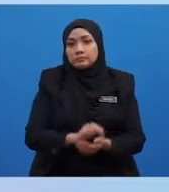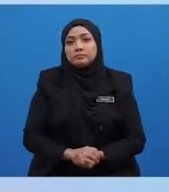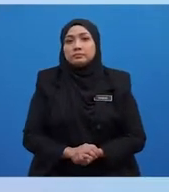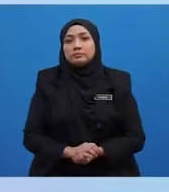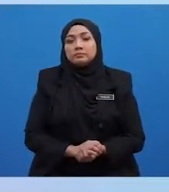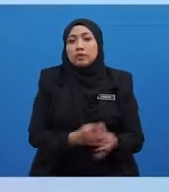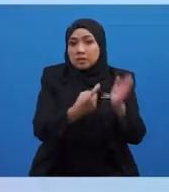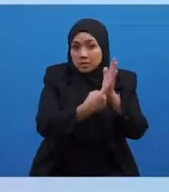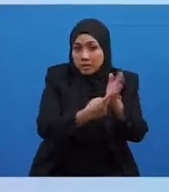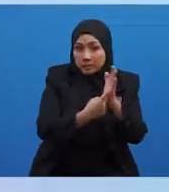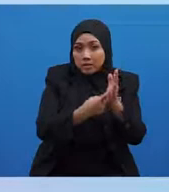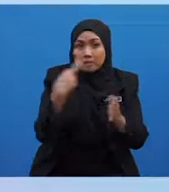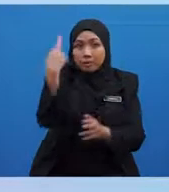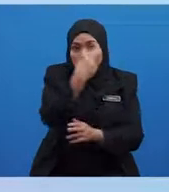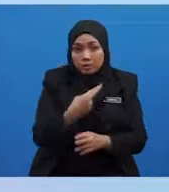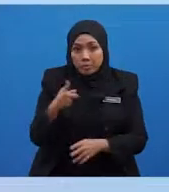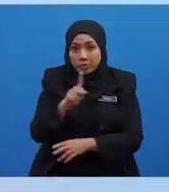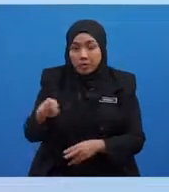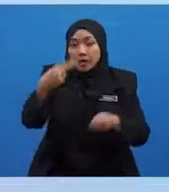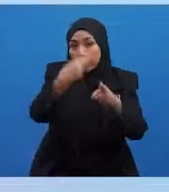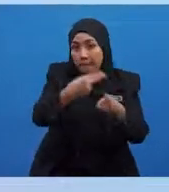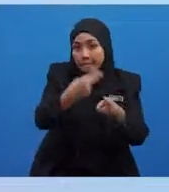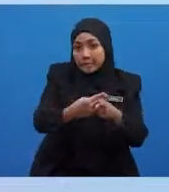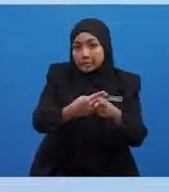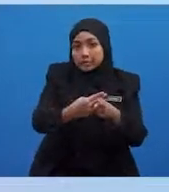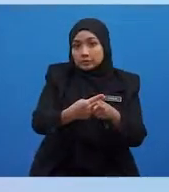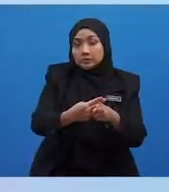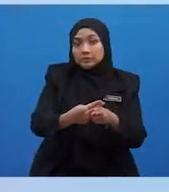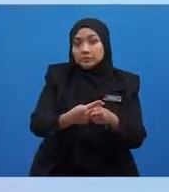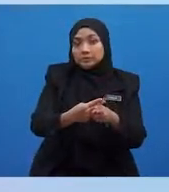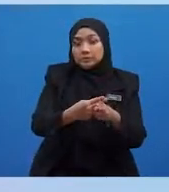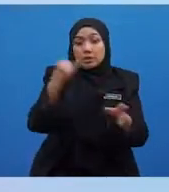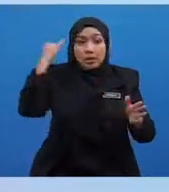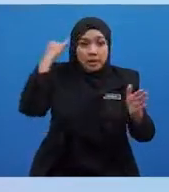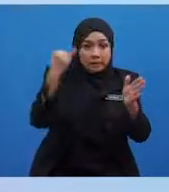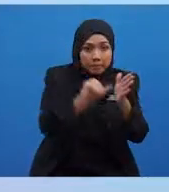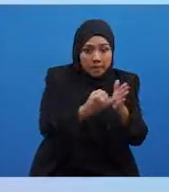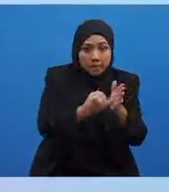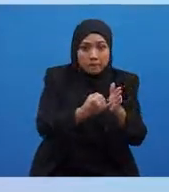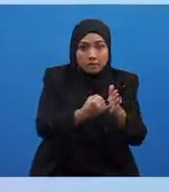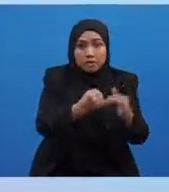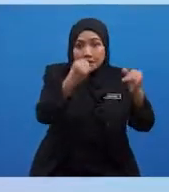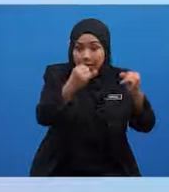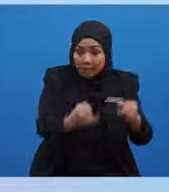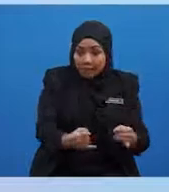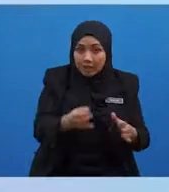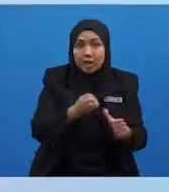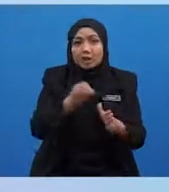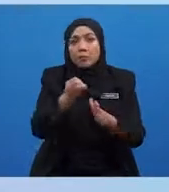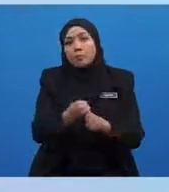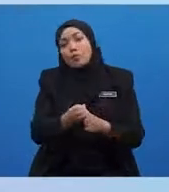Jenama merupakan nama, terma, imej, identiti atau representasi sesuatu